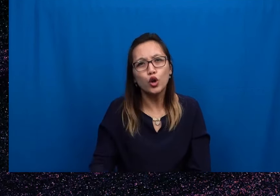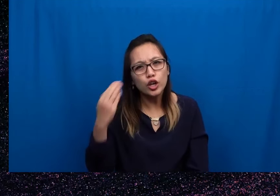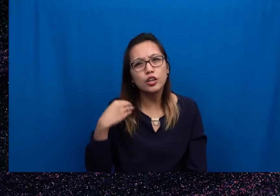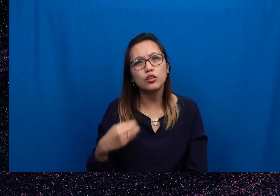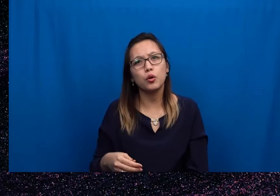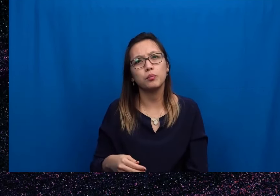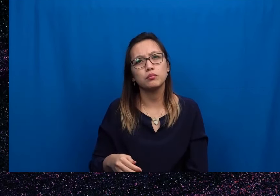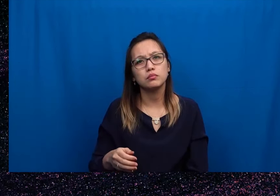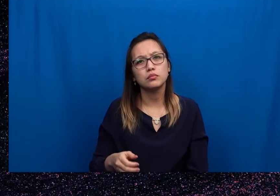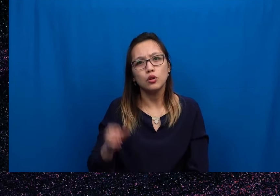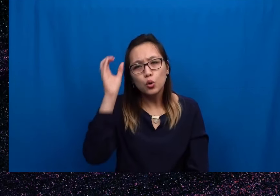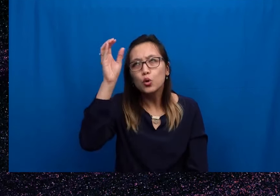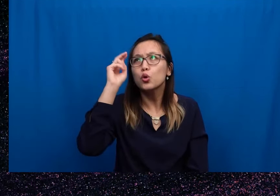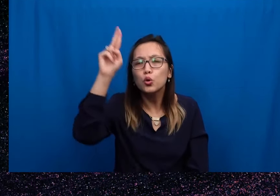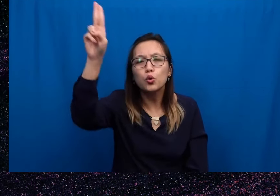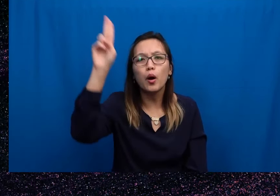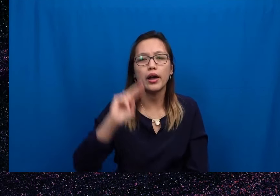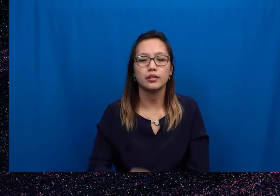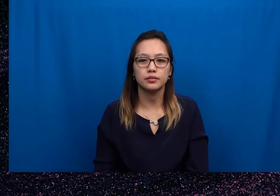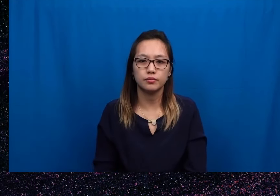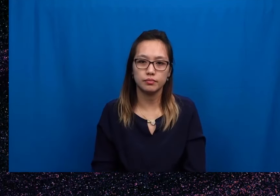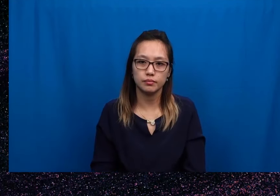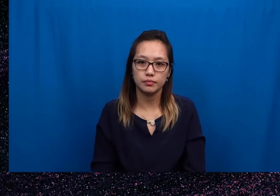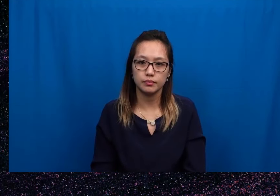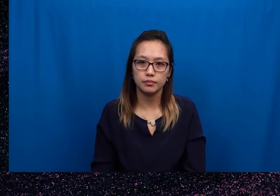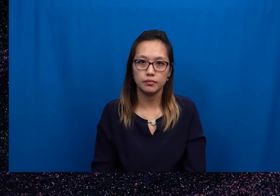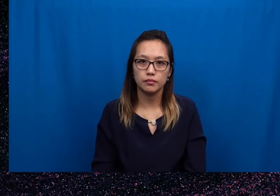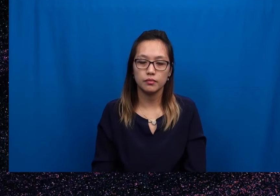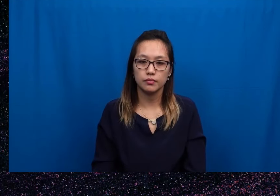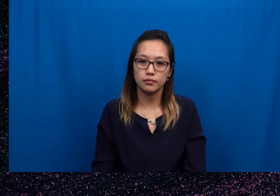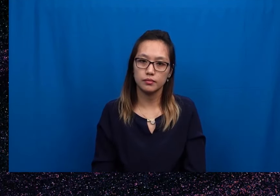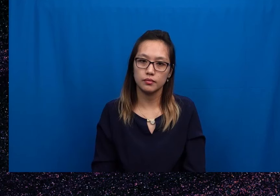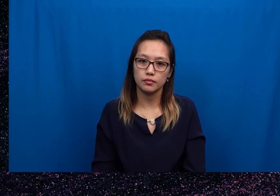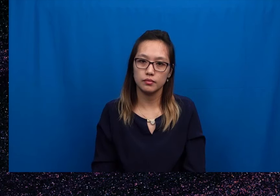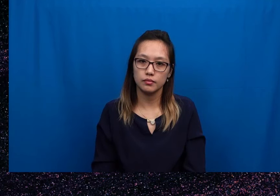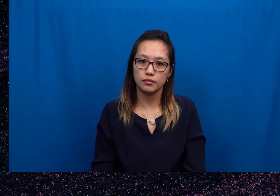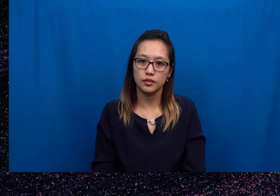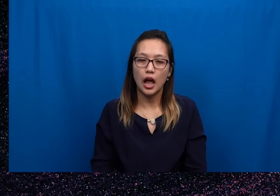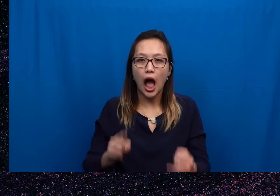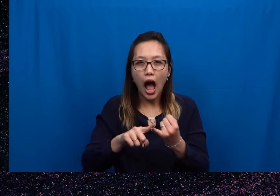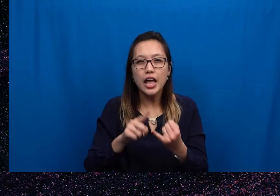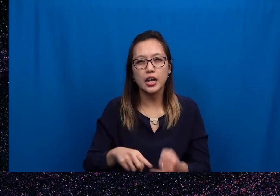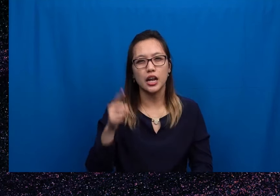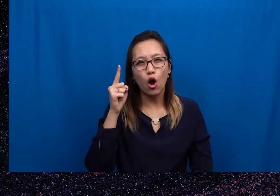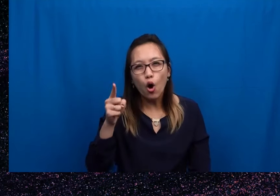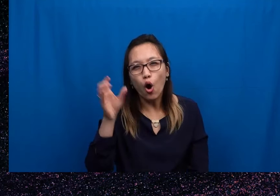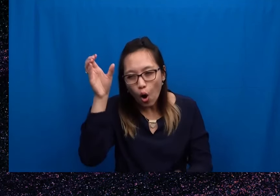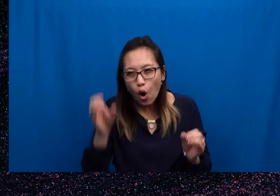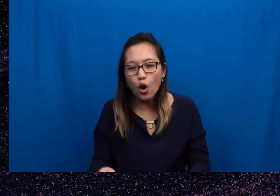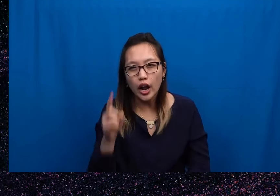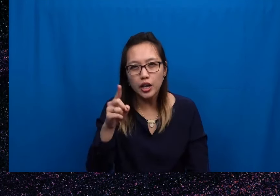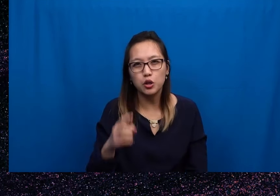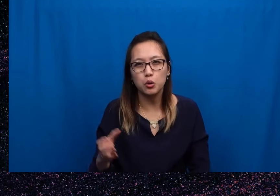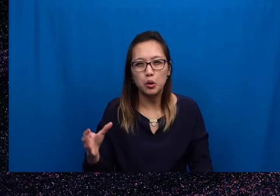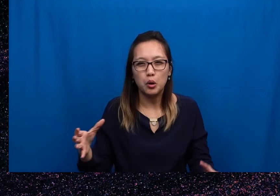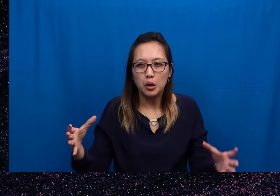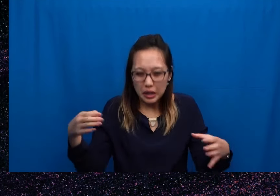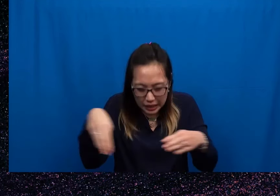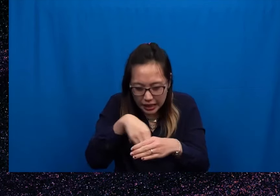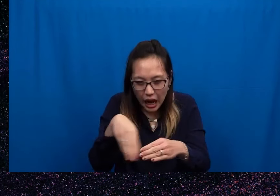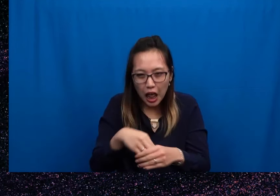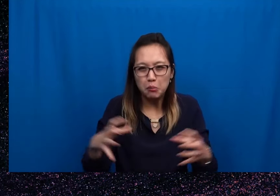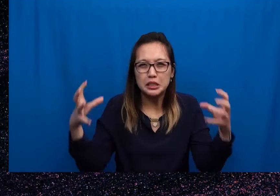Sang Pencipta. Dan akhirnya dia juga berada di dalam cengkraman itu untuk